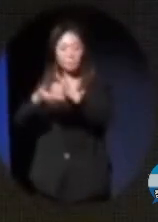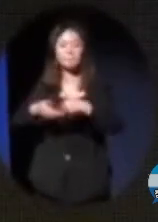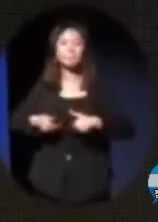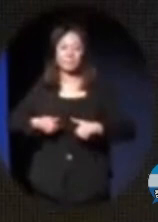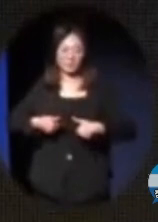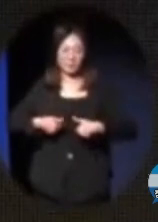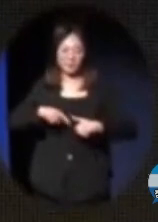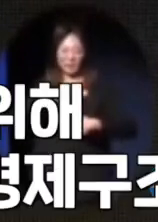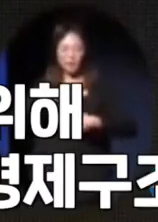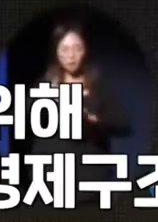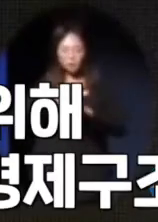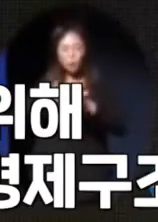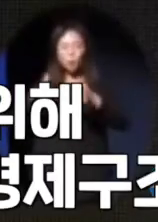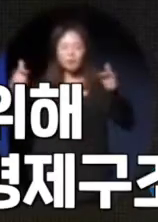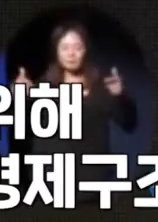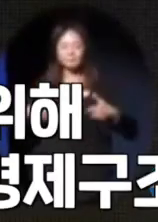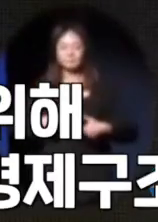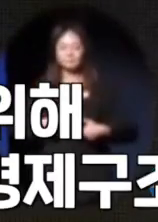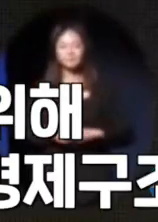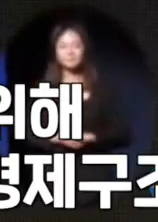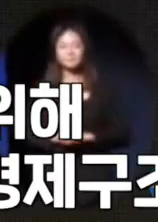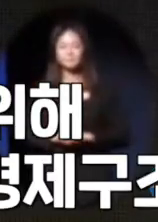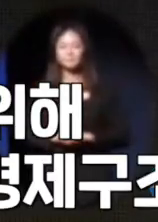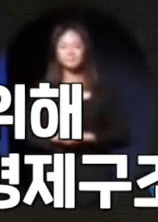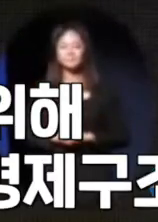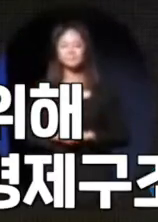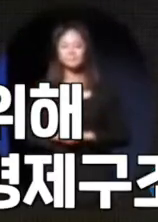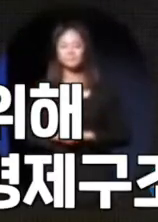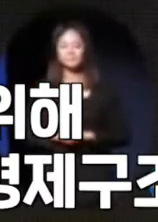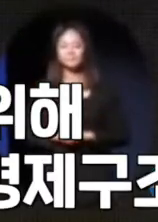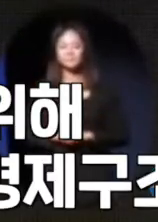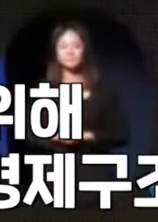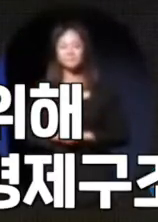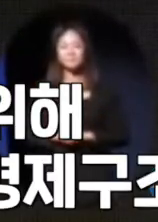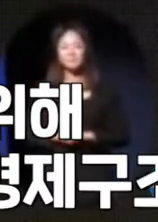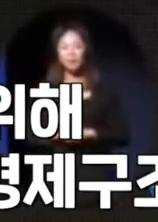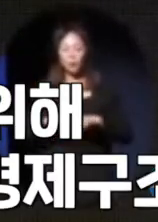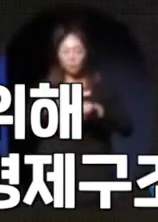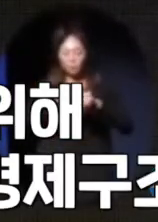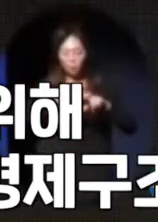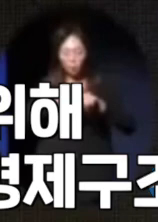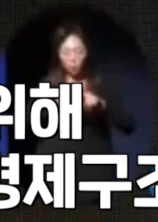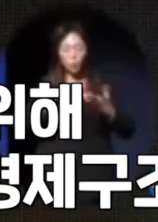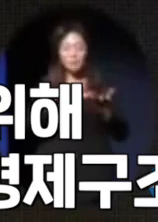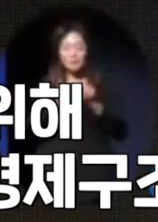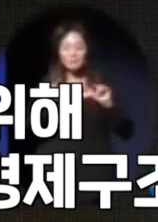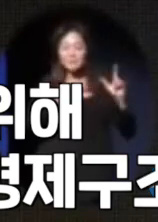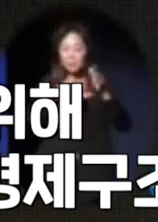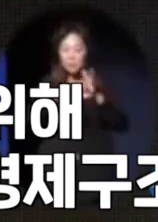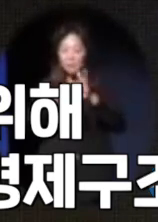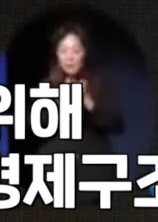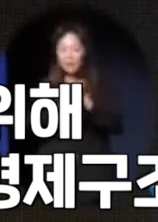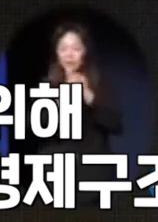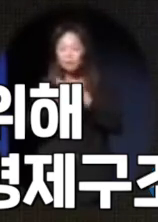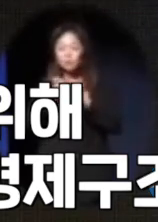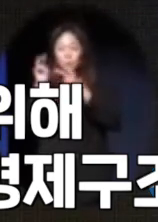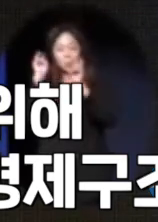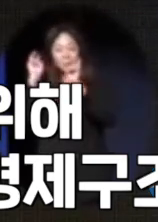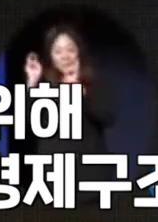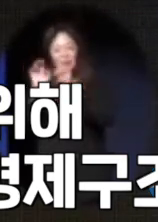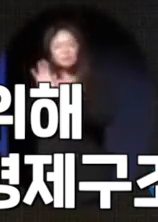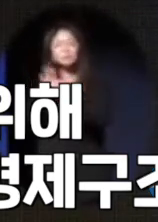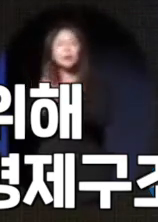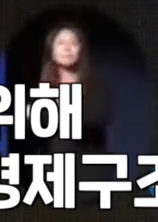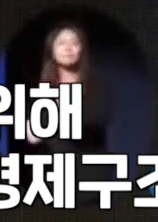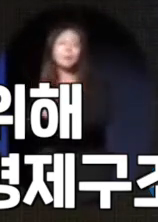확대해 나갑시다. 중산층을 두텁게 하는 일자리 마련을 위해 중소, 중견기업을 적극